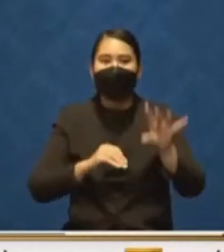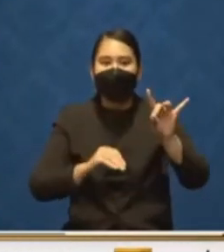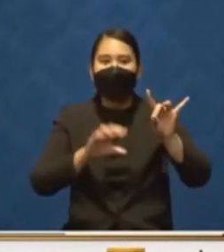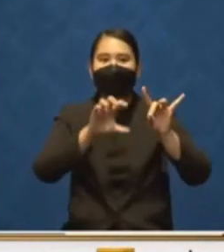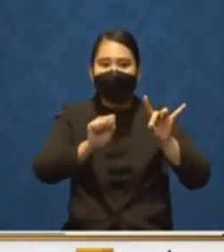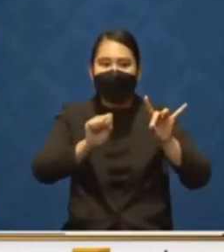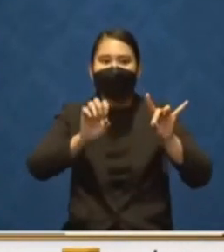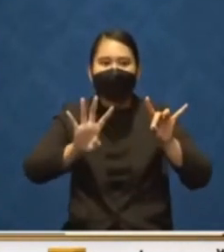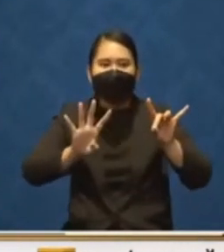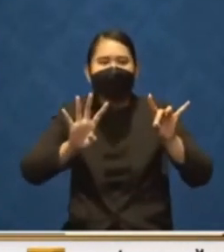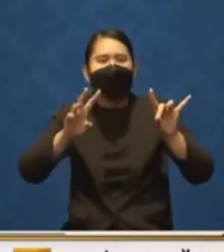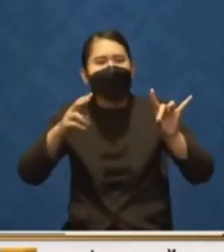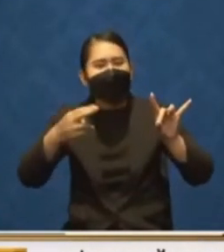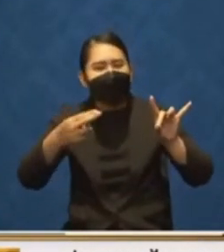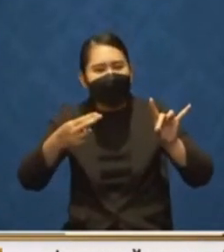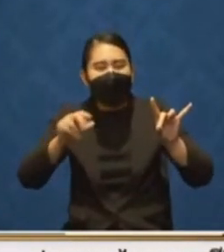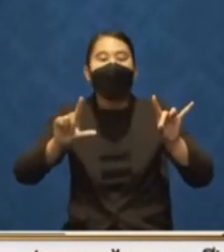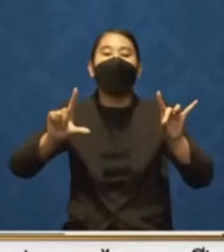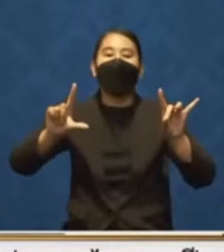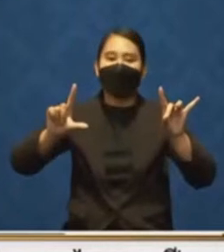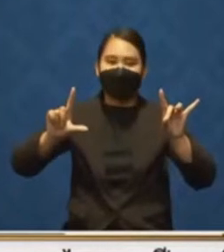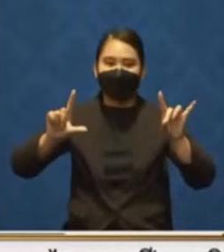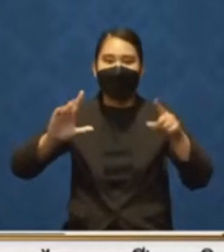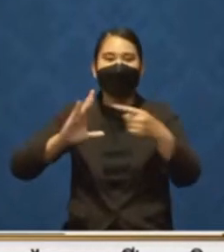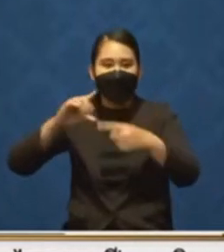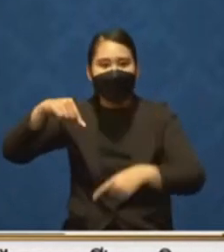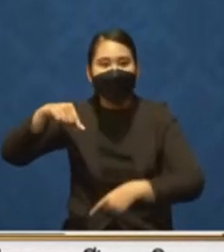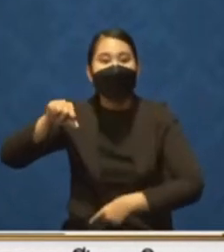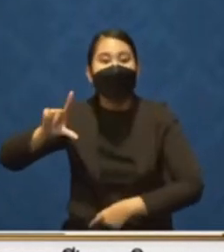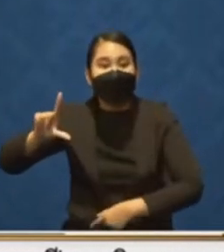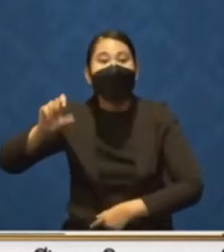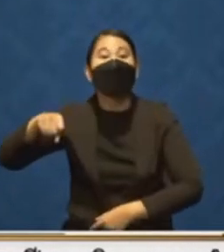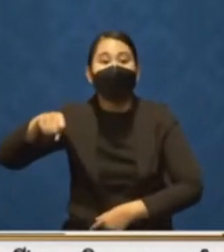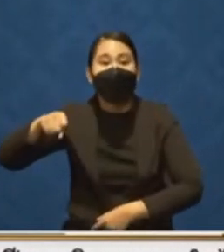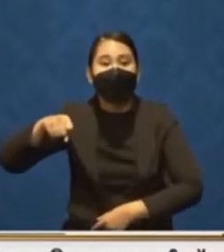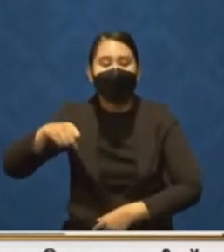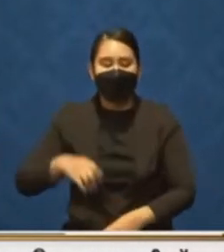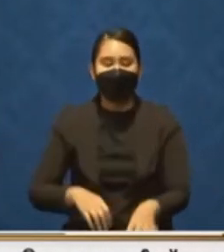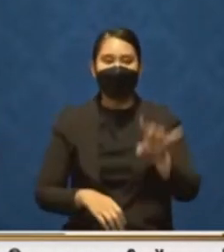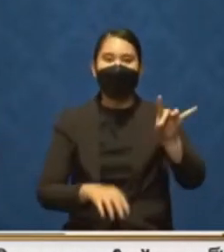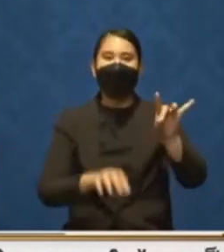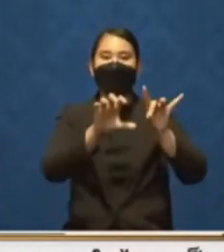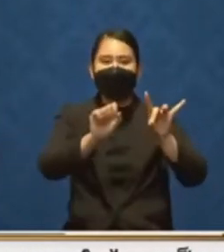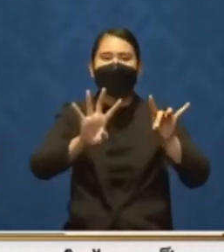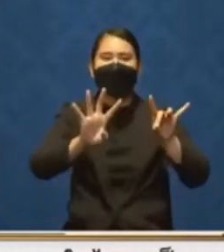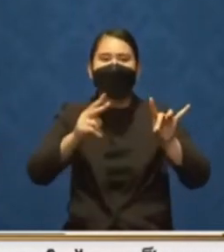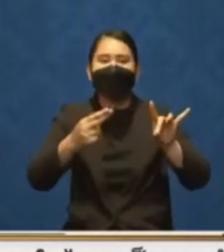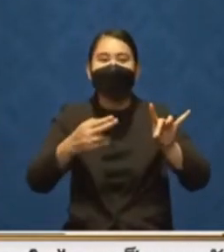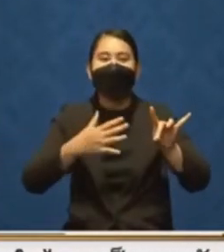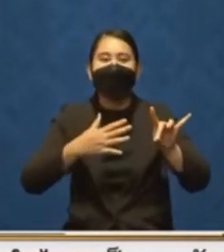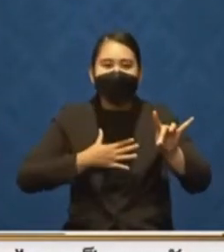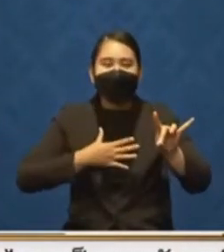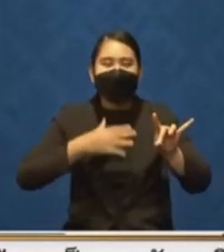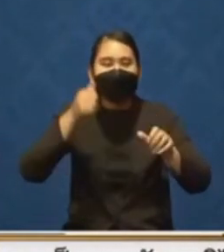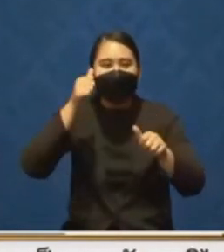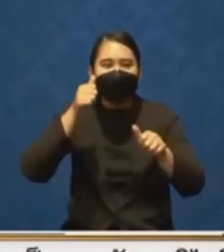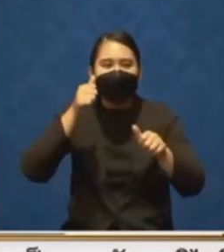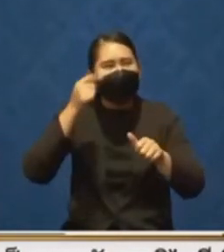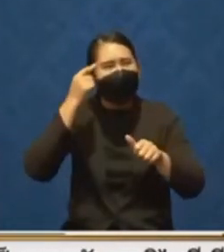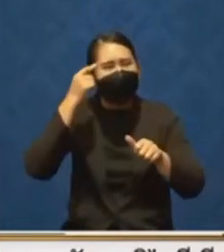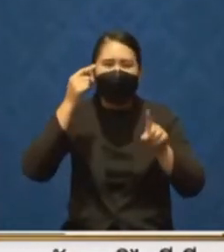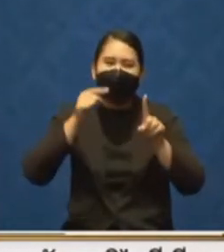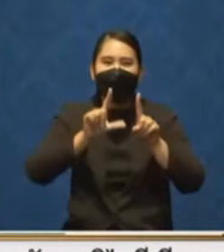เอ่อร้านเซลล์ใช่มั้ยมัน 8แท็กซี่เบิร์ดเนี่ยผมกับตัวเลขตรงนั้นมันมีถึงล้านเซลล์